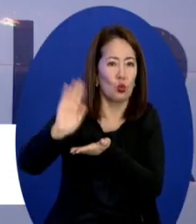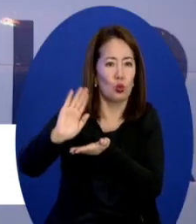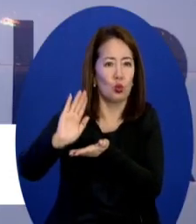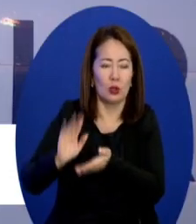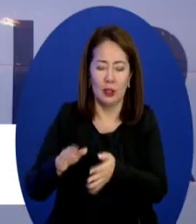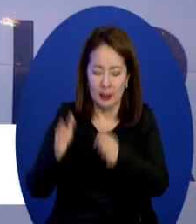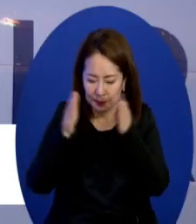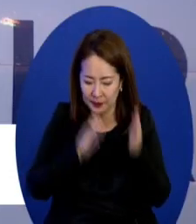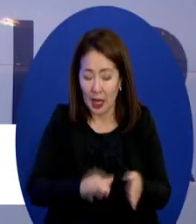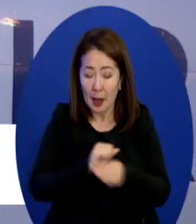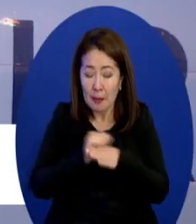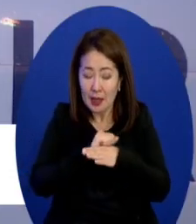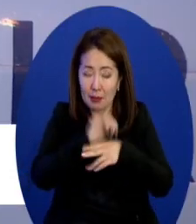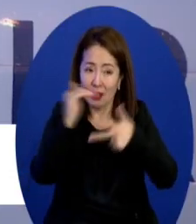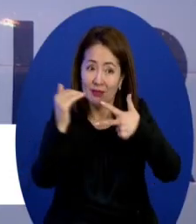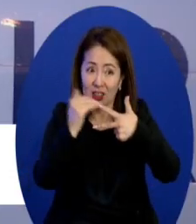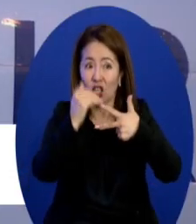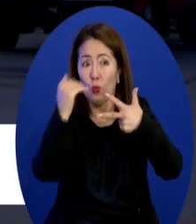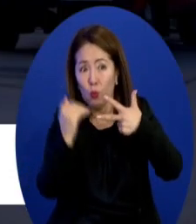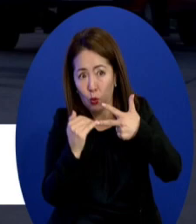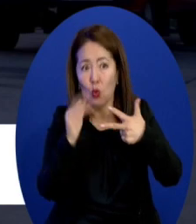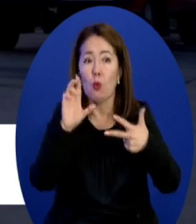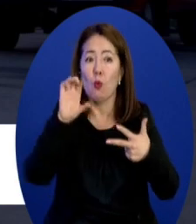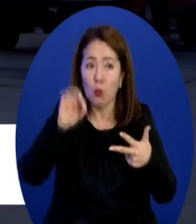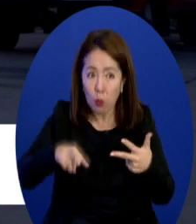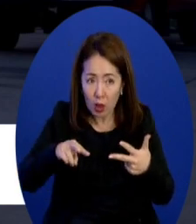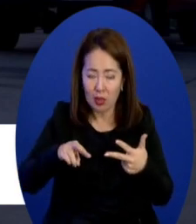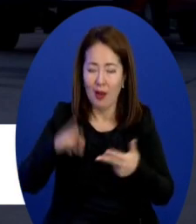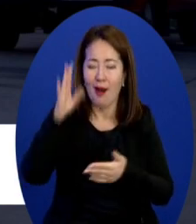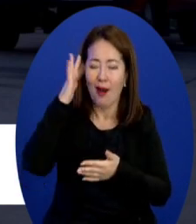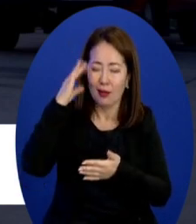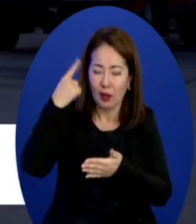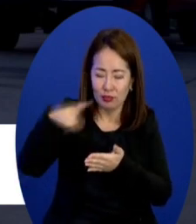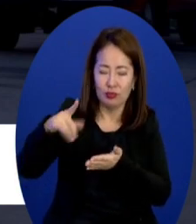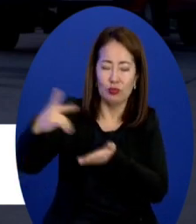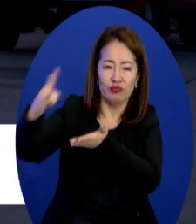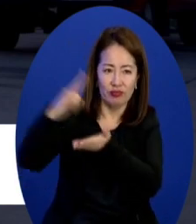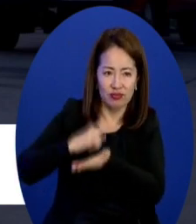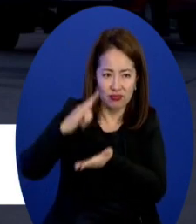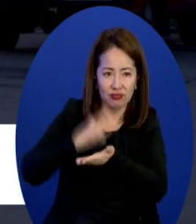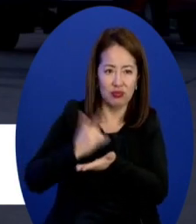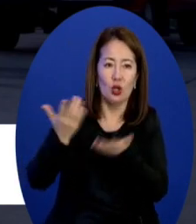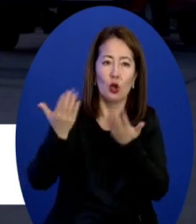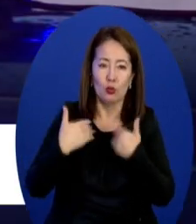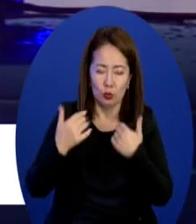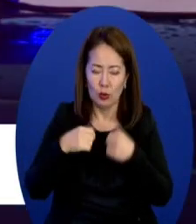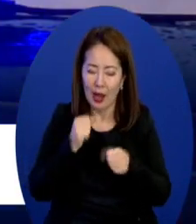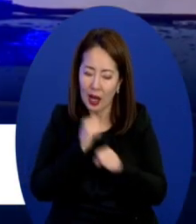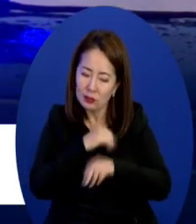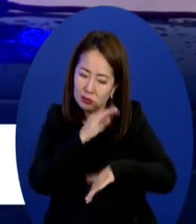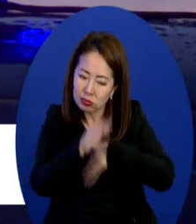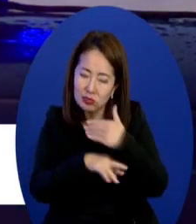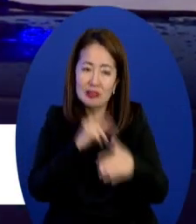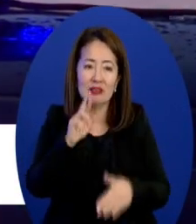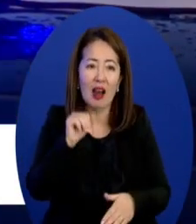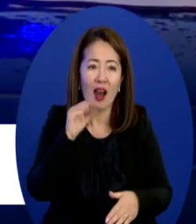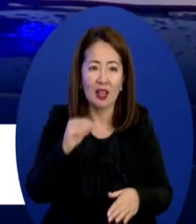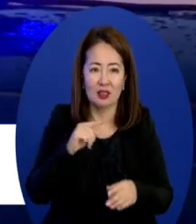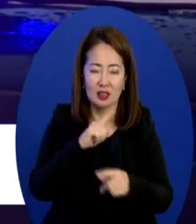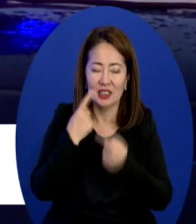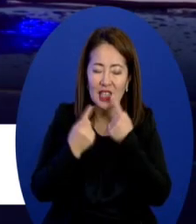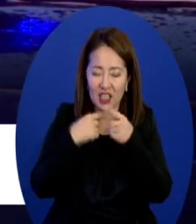бэлэн байдлын зэрэглэлийг бууруулсан нөхцөлд бусад улс орноос иргэдээ татаа авах ажлыг хэрхэн өргөжлүүлэх асуудлыг